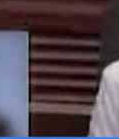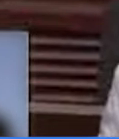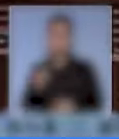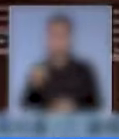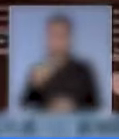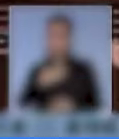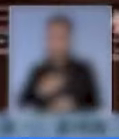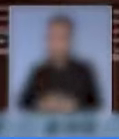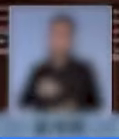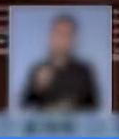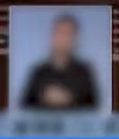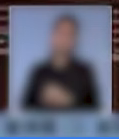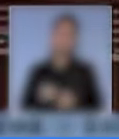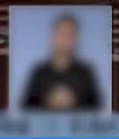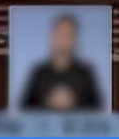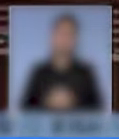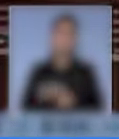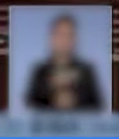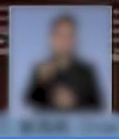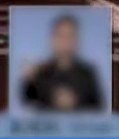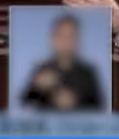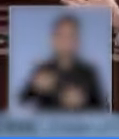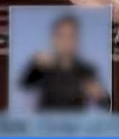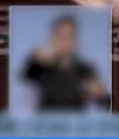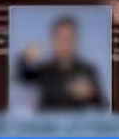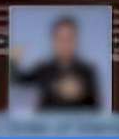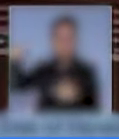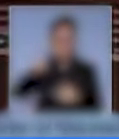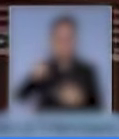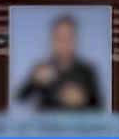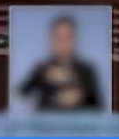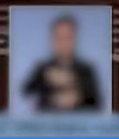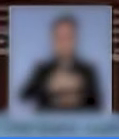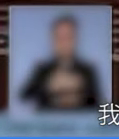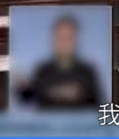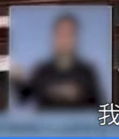见。在现场的话，大家看到很多牌在这里写着各地自阉，